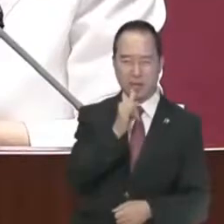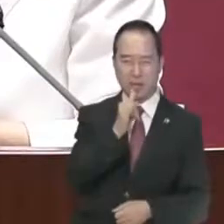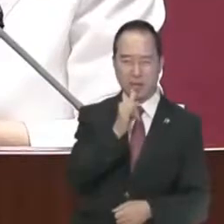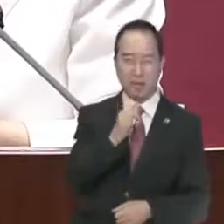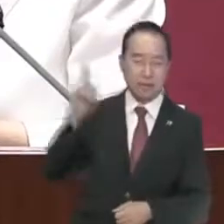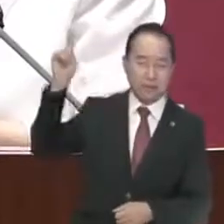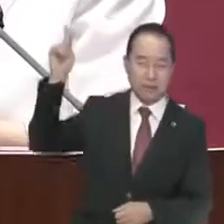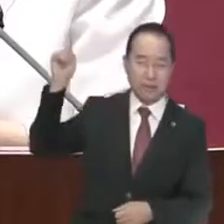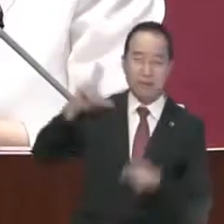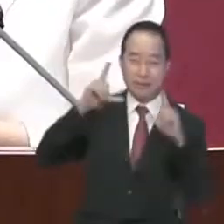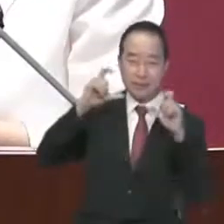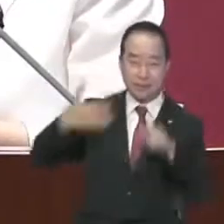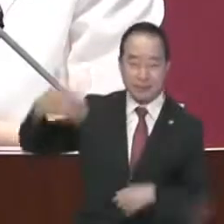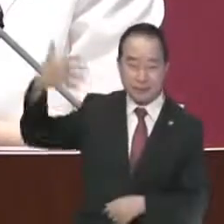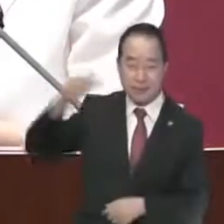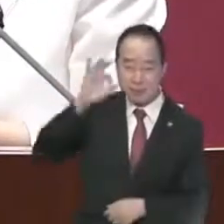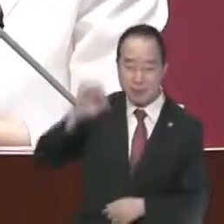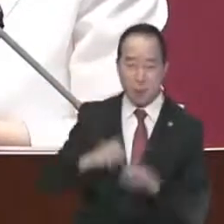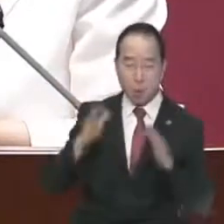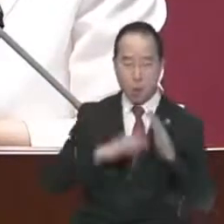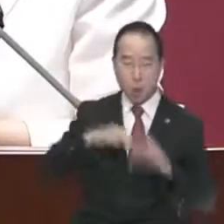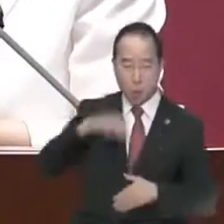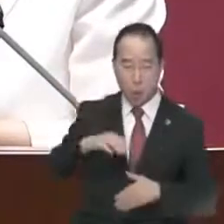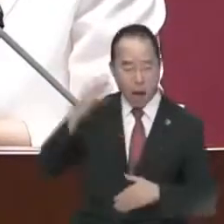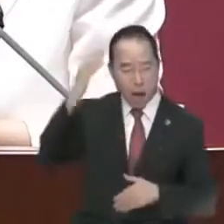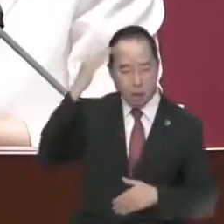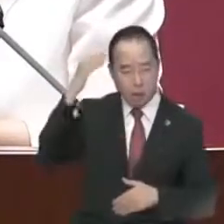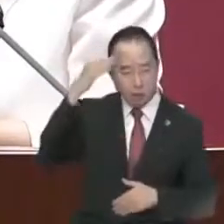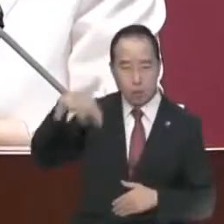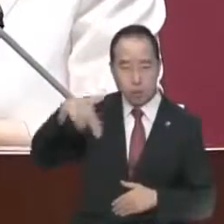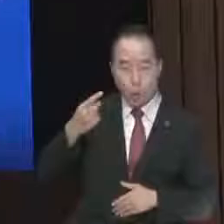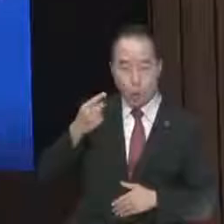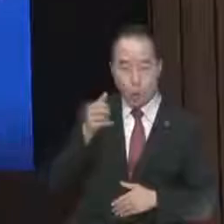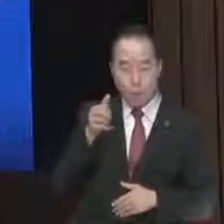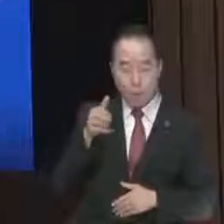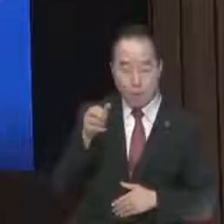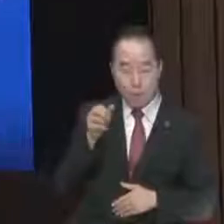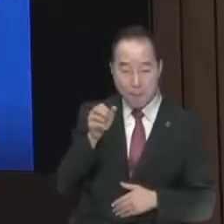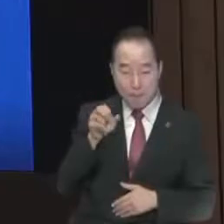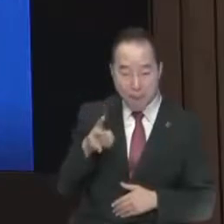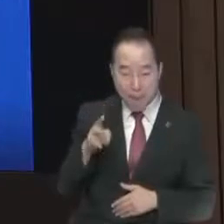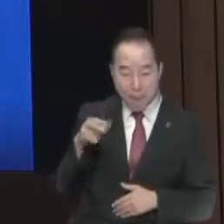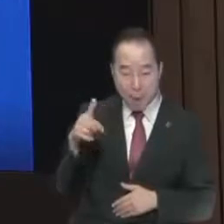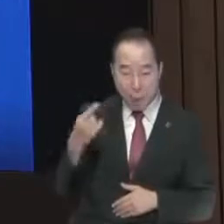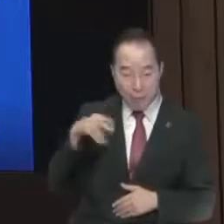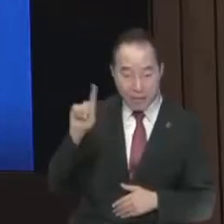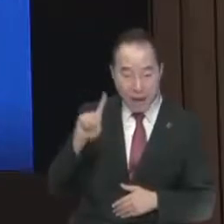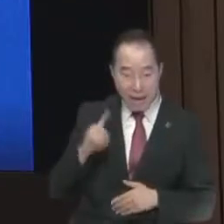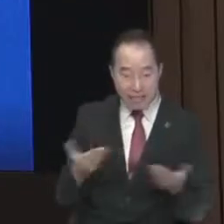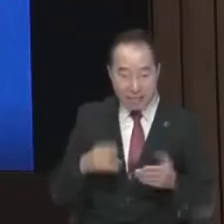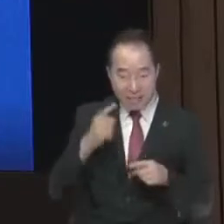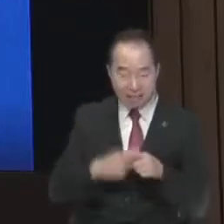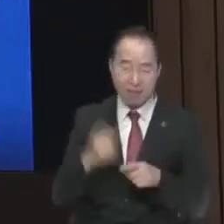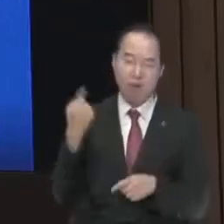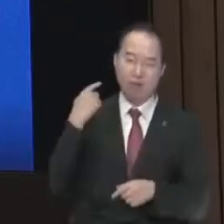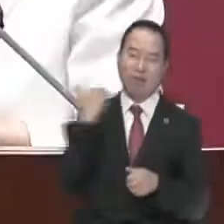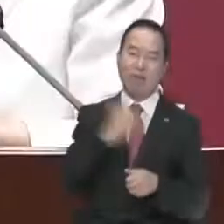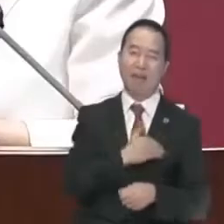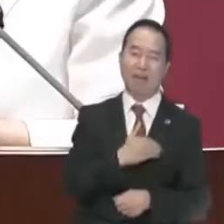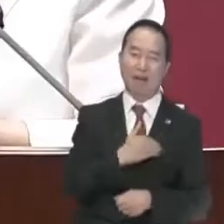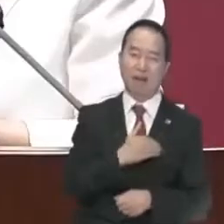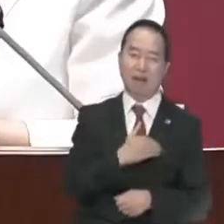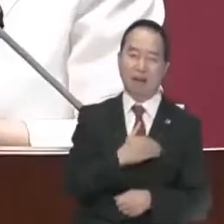네. 공공기관이 한국조폐공사 여권발급과에서 일용직으로 일하다가 어제 해고되신 분의 사연입니다.